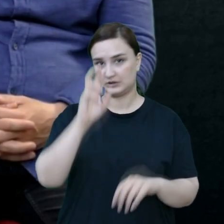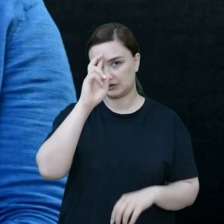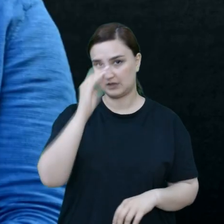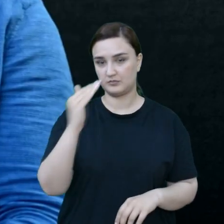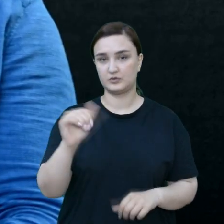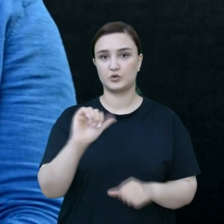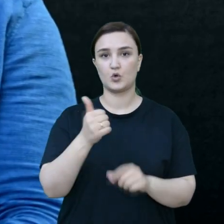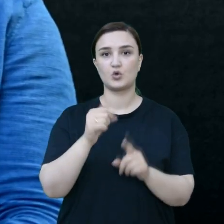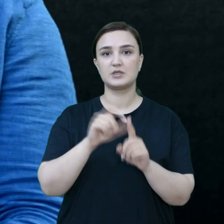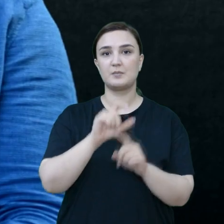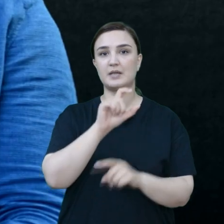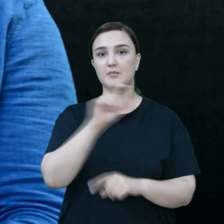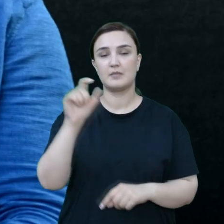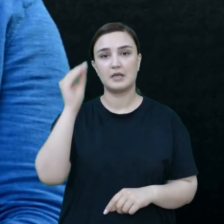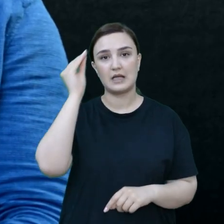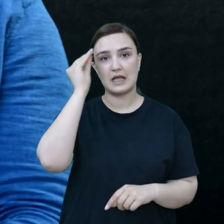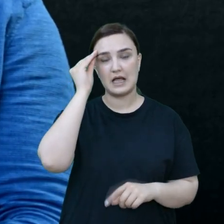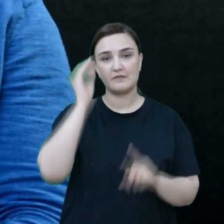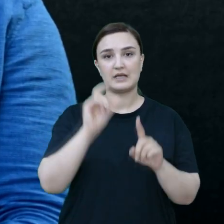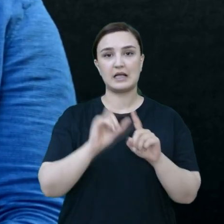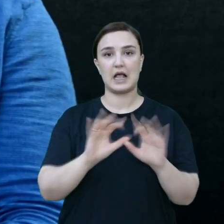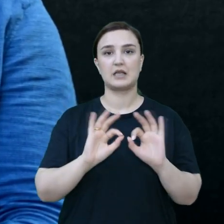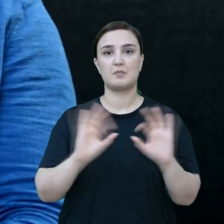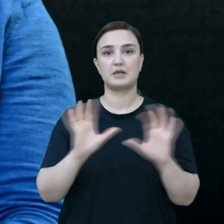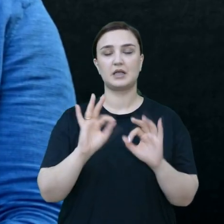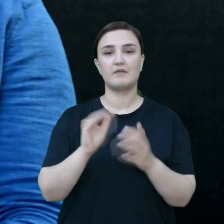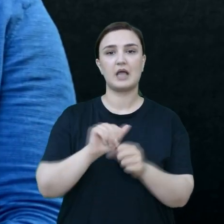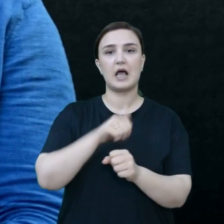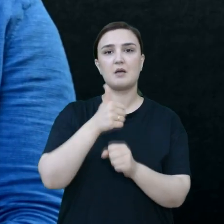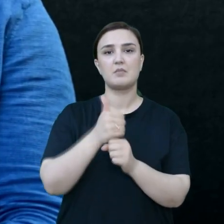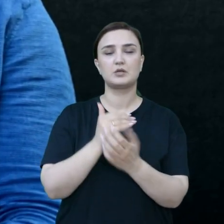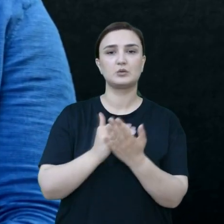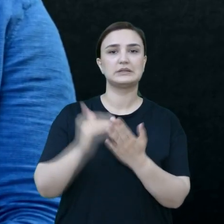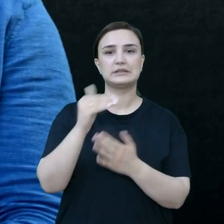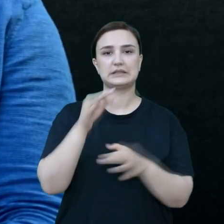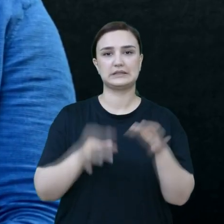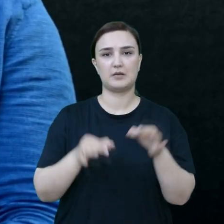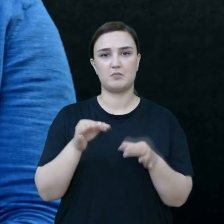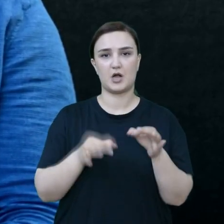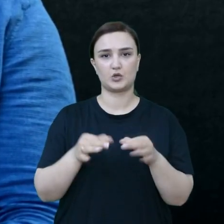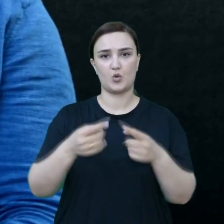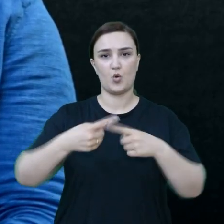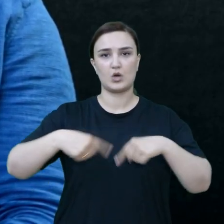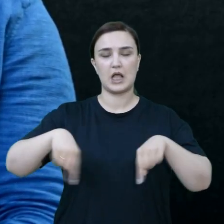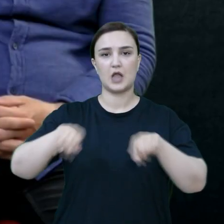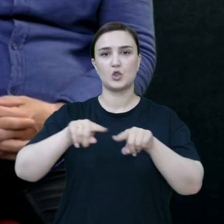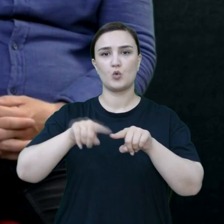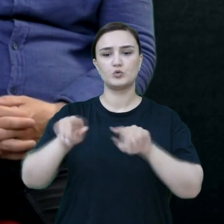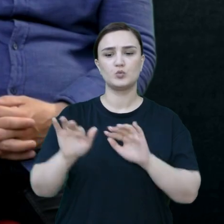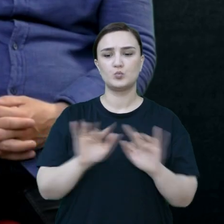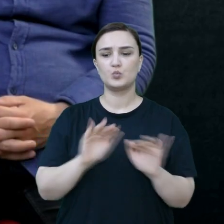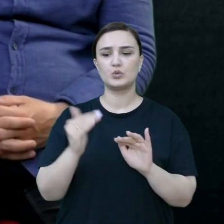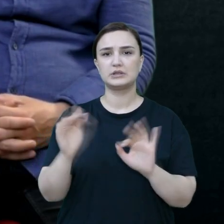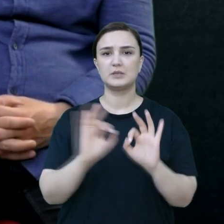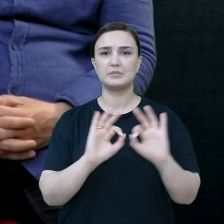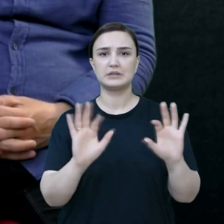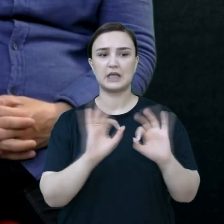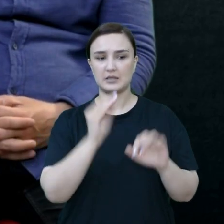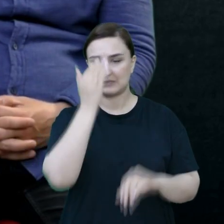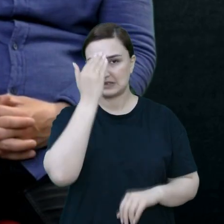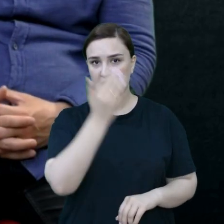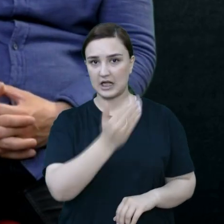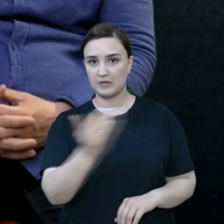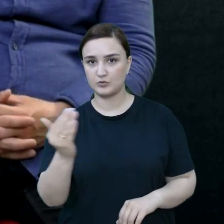mahiyyətini açıqlayan, qanunvericilik, icra və məhkəmə orqanlarının funksiyalarını əks etdirən, cəmiyyət, şəxsiyyət və